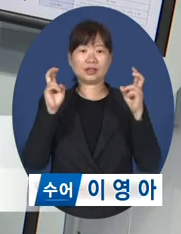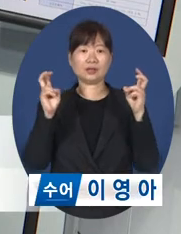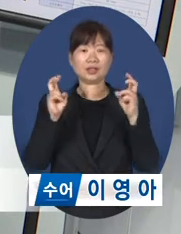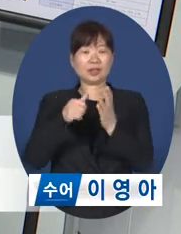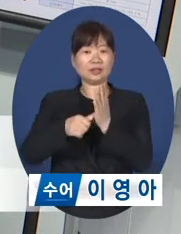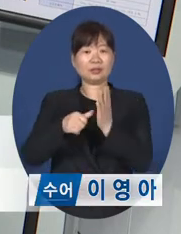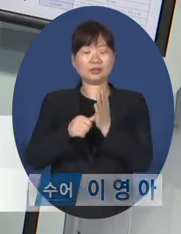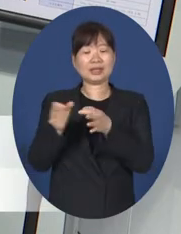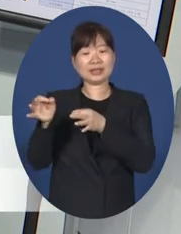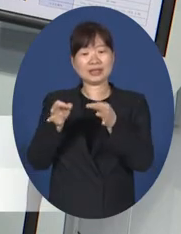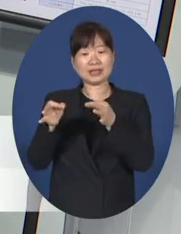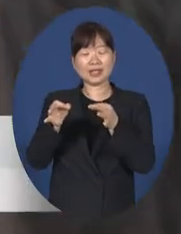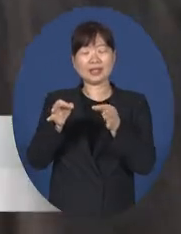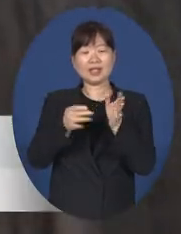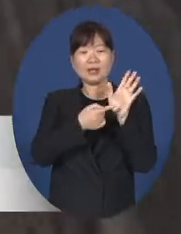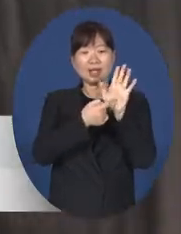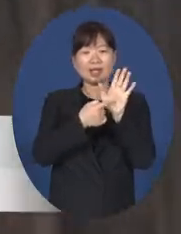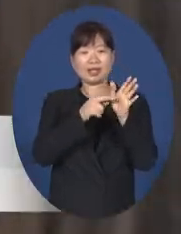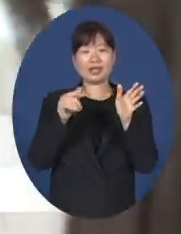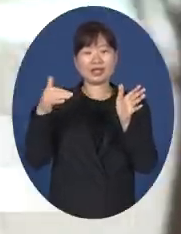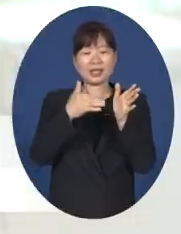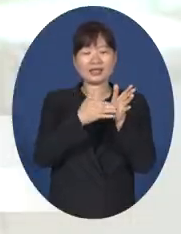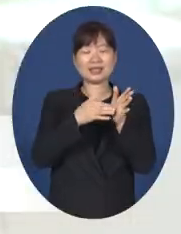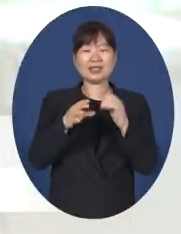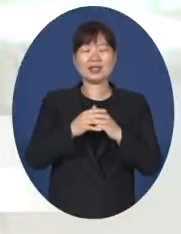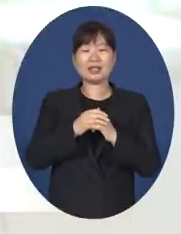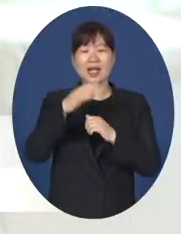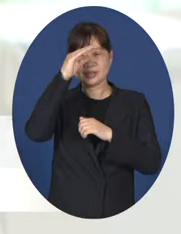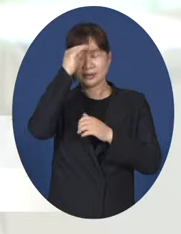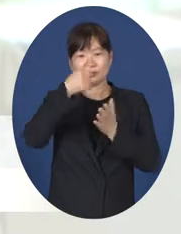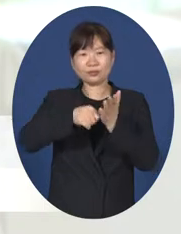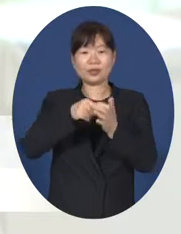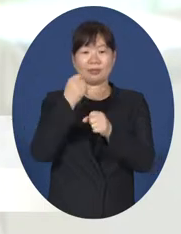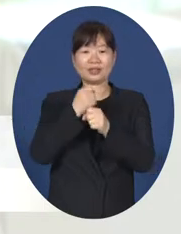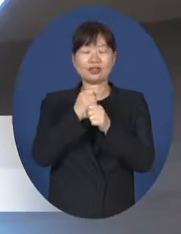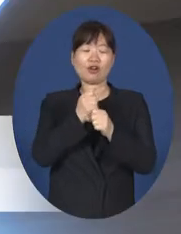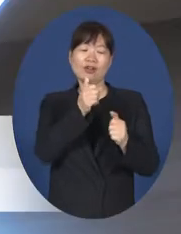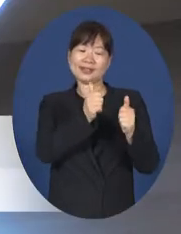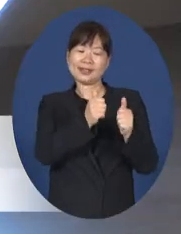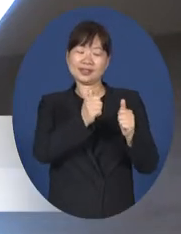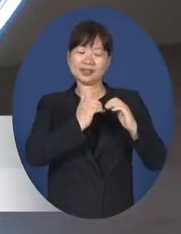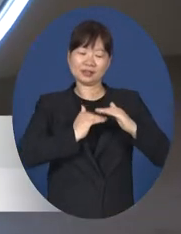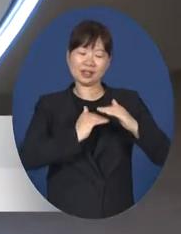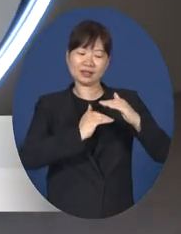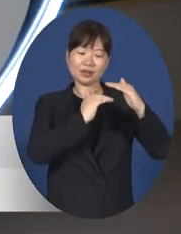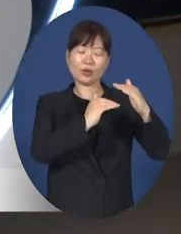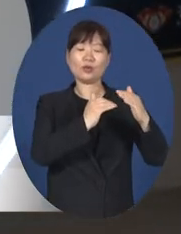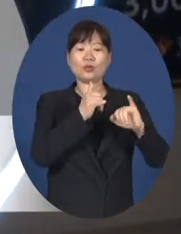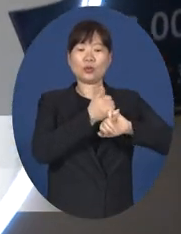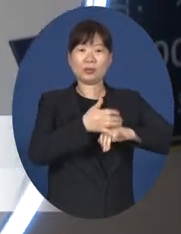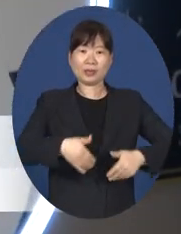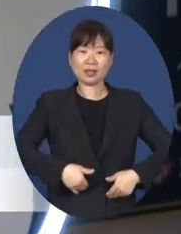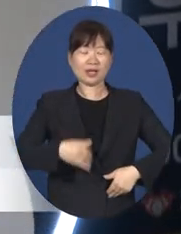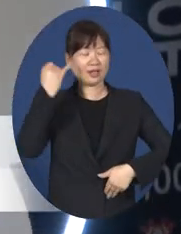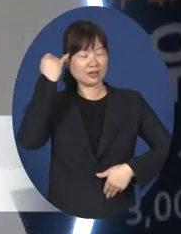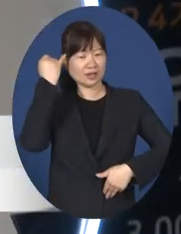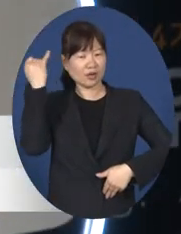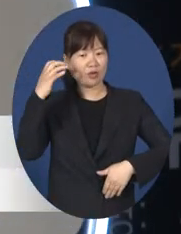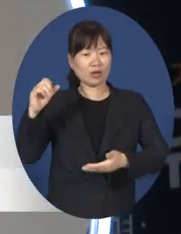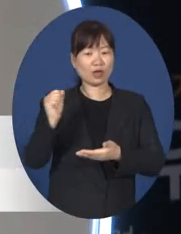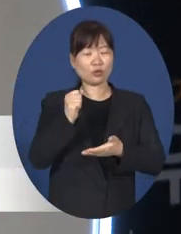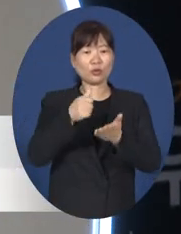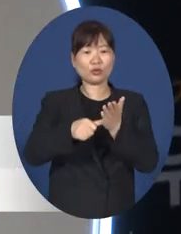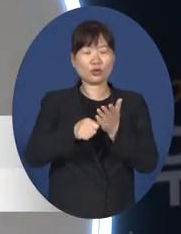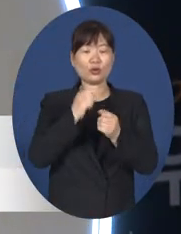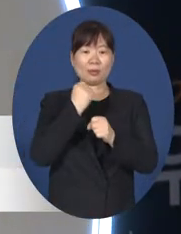기업들이 상품을 시장에 선보이기까지는 시제품을 제작해 여러 테스트를 거치는 과정이 필수인데요. 머릿속 아이디어를 제품으로